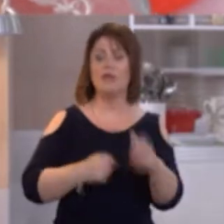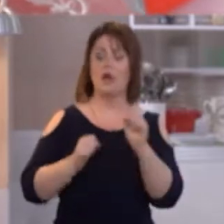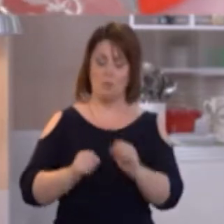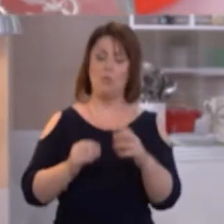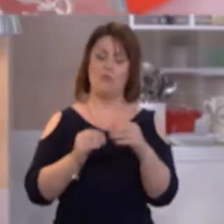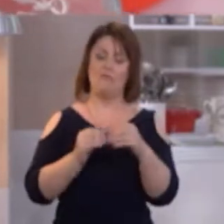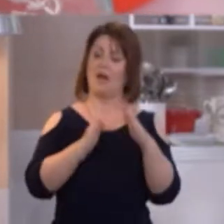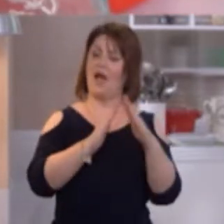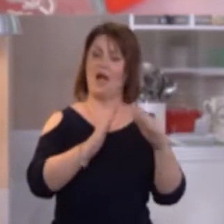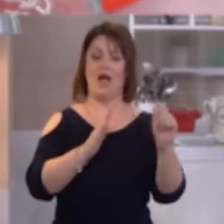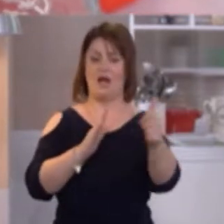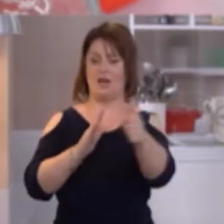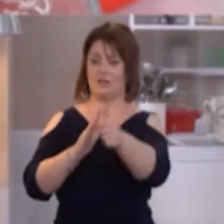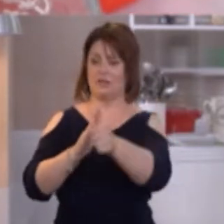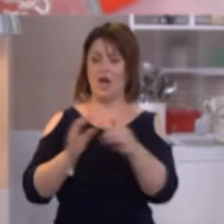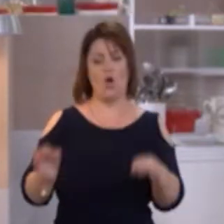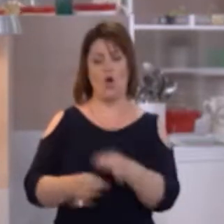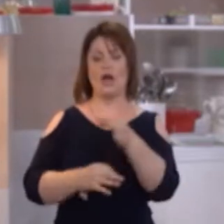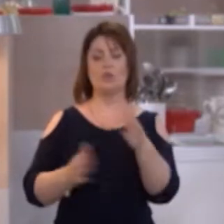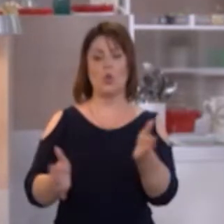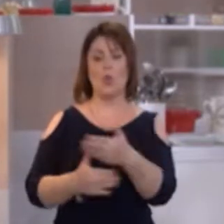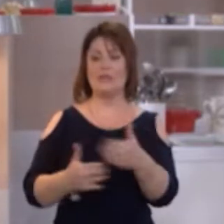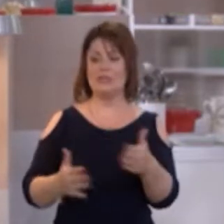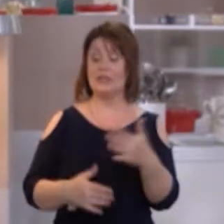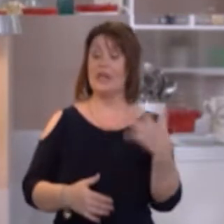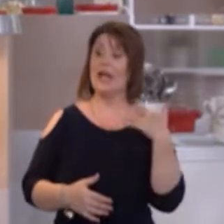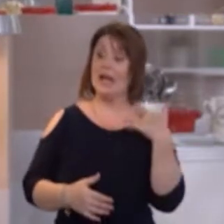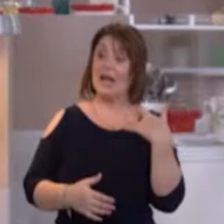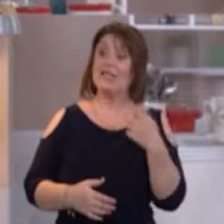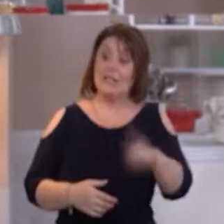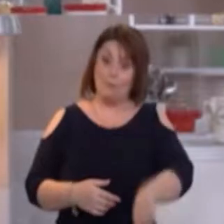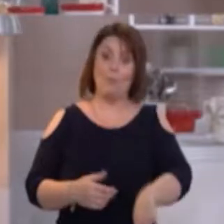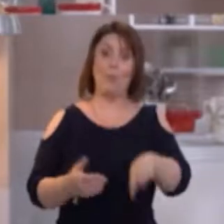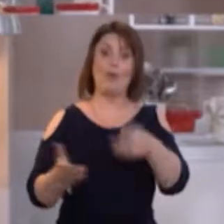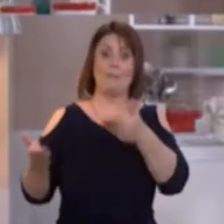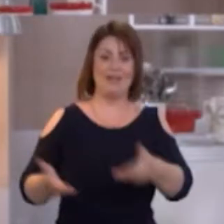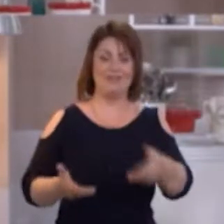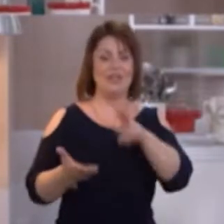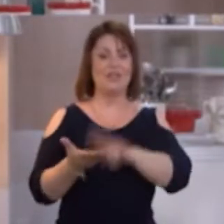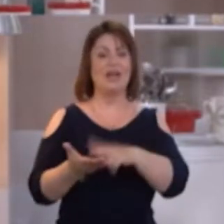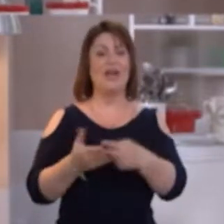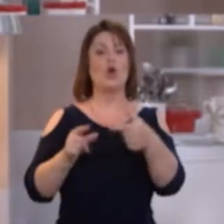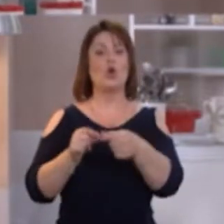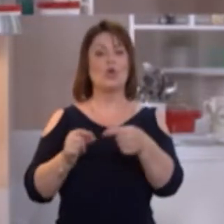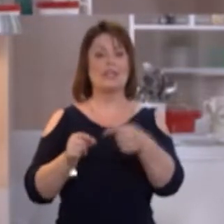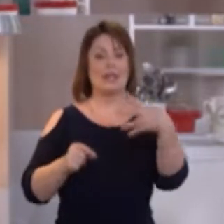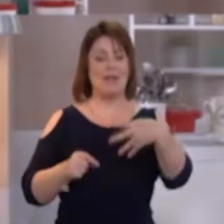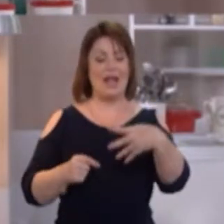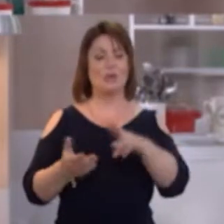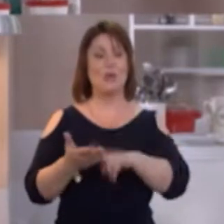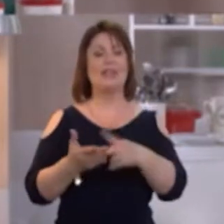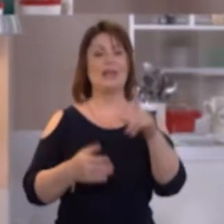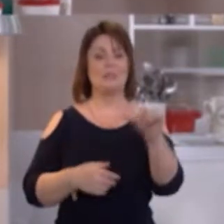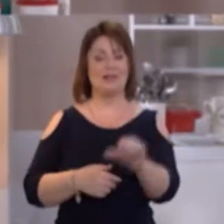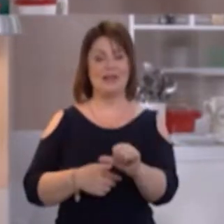a casa, sì, un po' per tutte le occasioni. E grazie anche per aver invitato Rosaria Marano, interprete LIS, sì, in